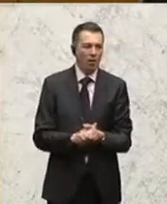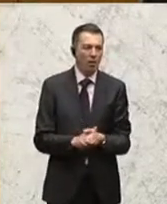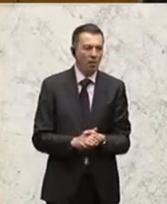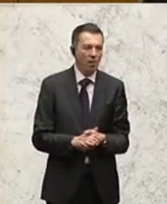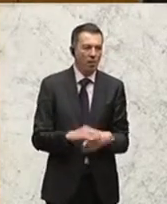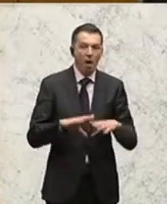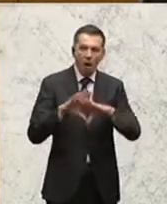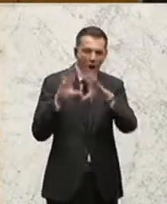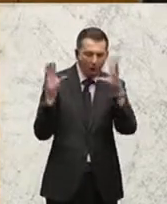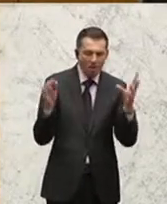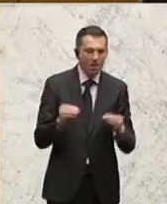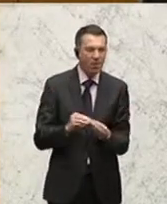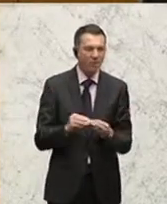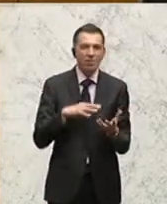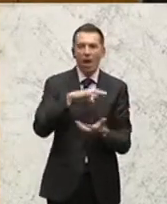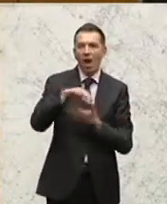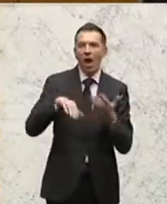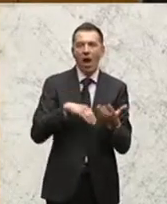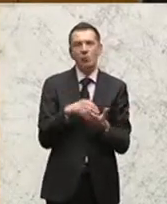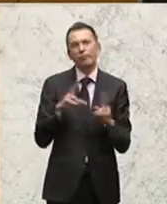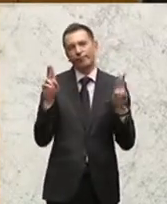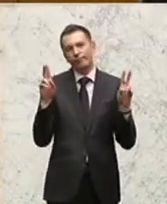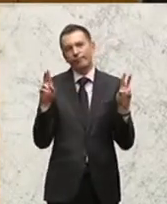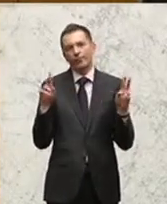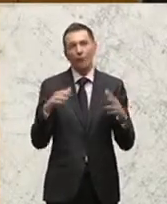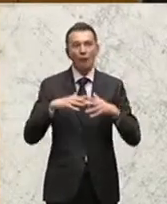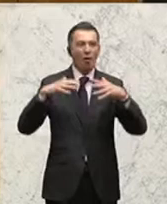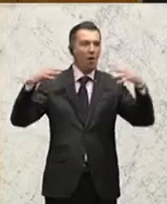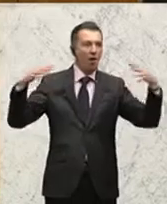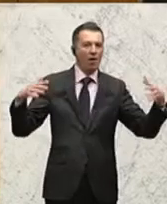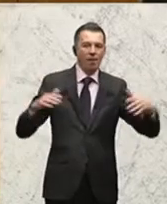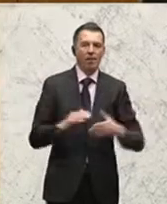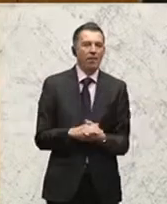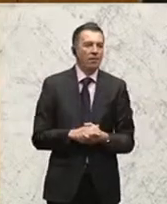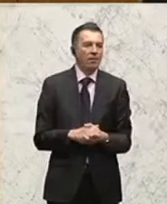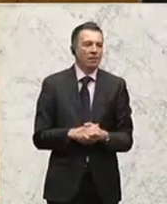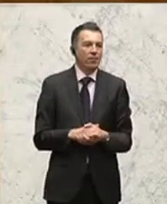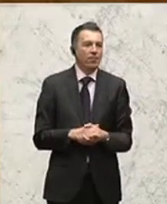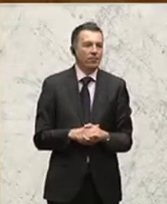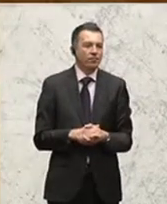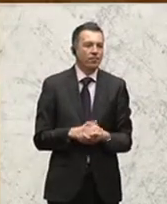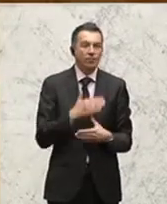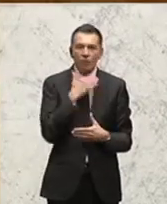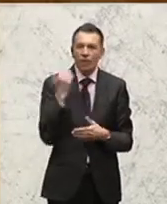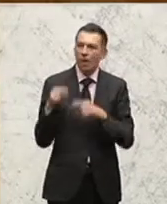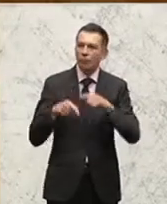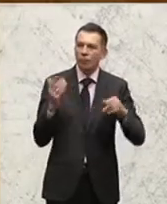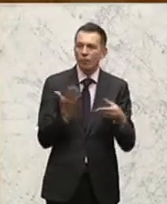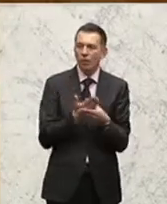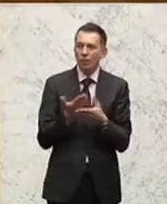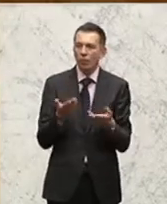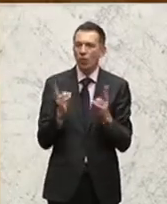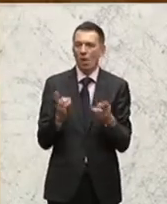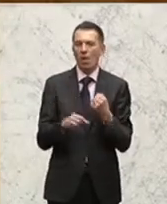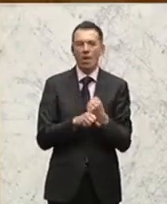in all diesem Chaos oder in all dieser Fülle hier bei einer Vielzahl von Akten vorgehen kann.